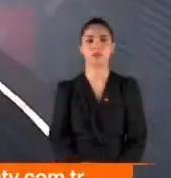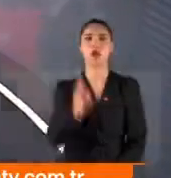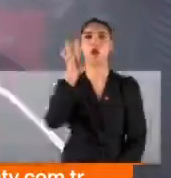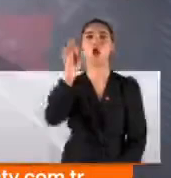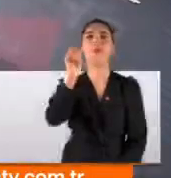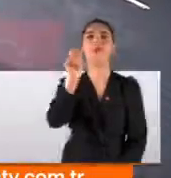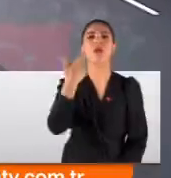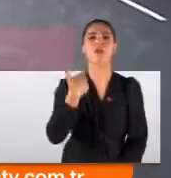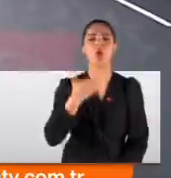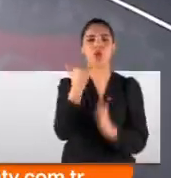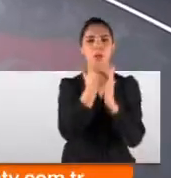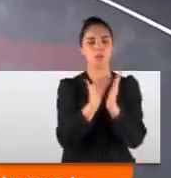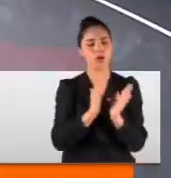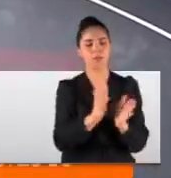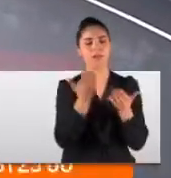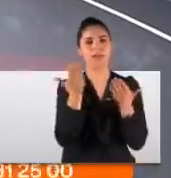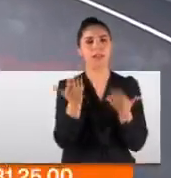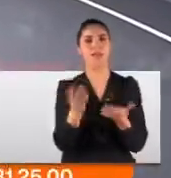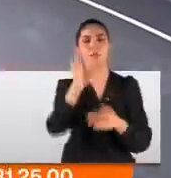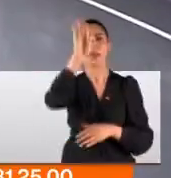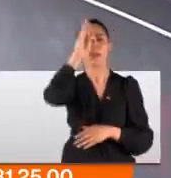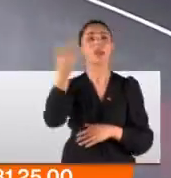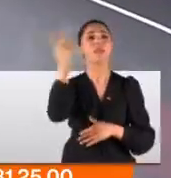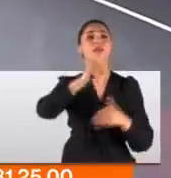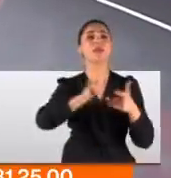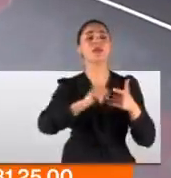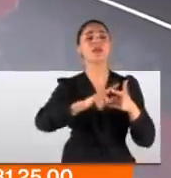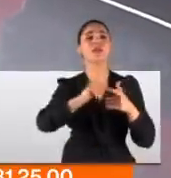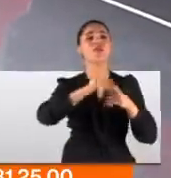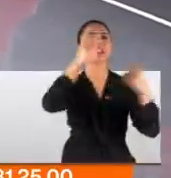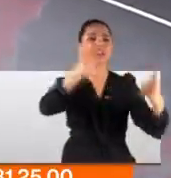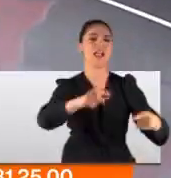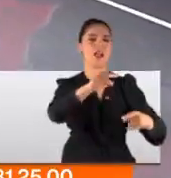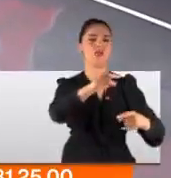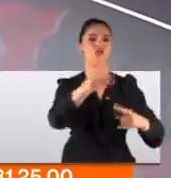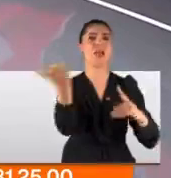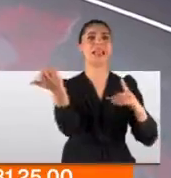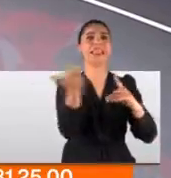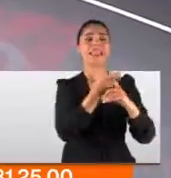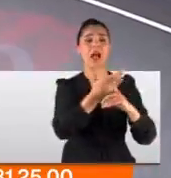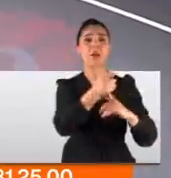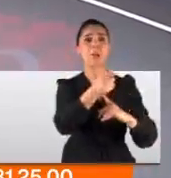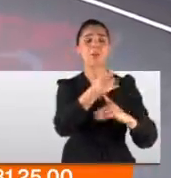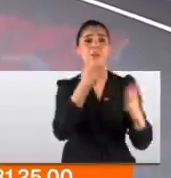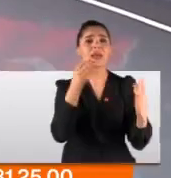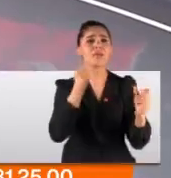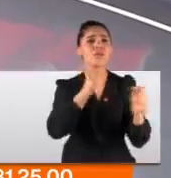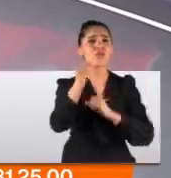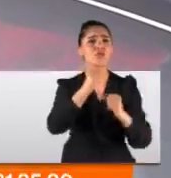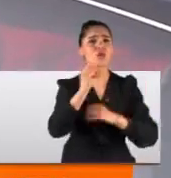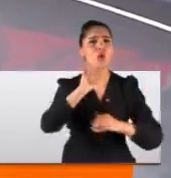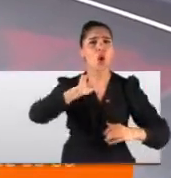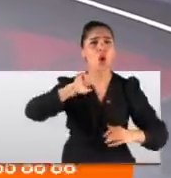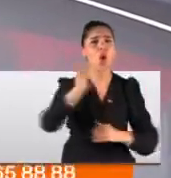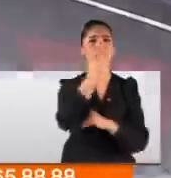15 Temmuz özel yayınımıza devam ediyoruz. İstanbul'daki ikinci durağımızda Saraçhane. Saraçhane darbeye direnişte